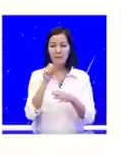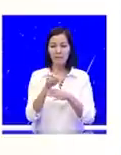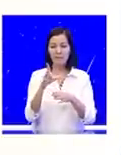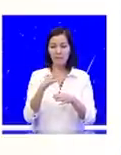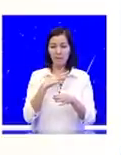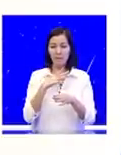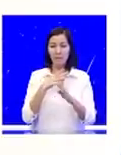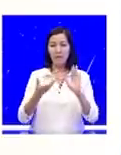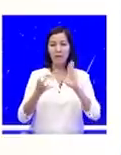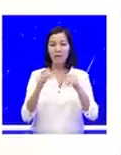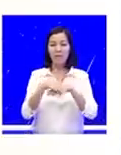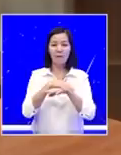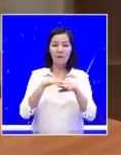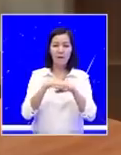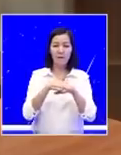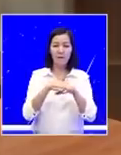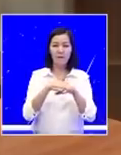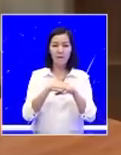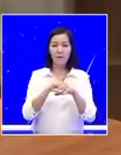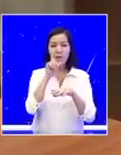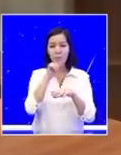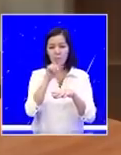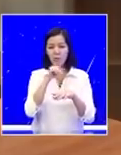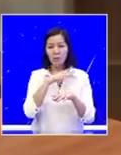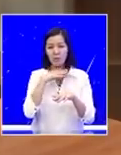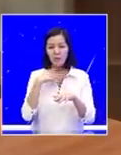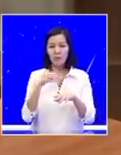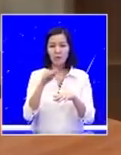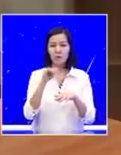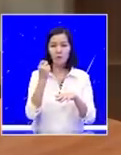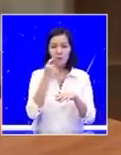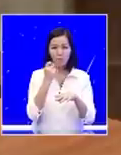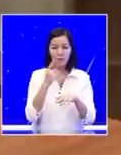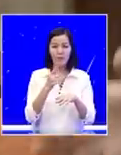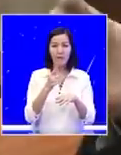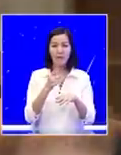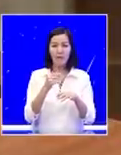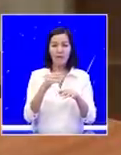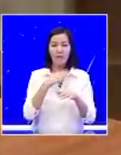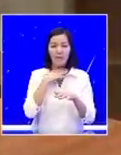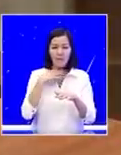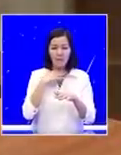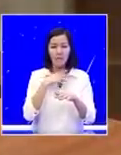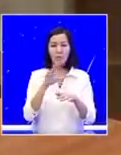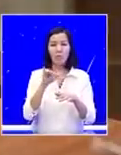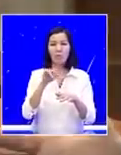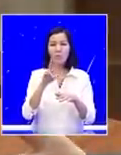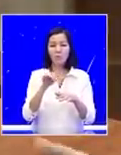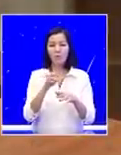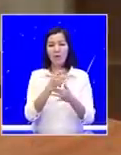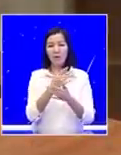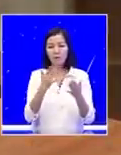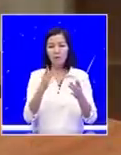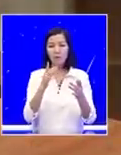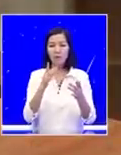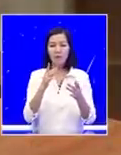берілген. Жалпы халыққа осы құстың еті, жұмыртқа, ырғараның еті, ұн осы бойынша жаңағы